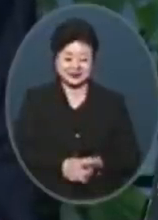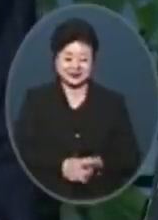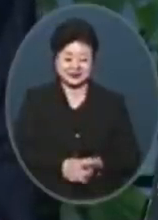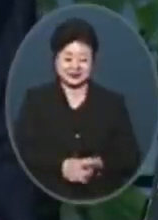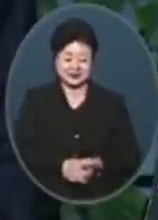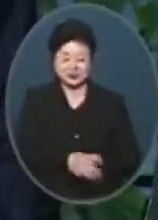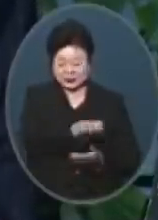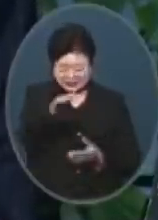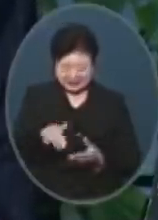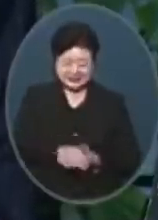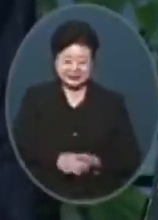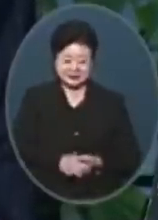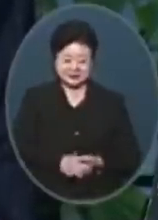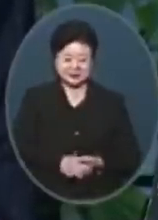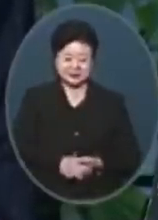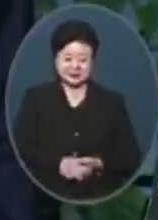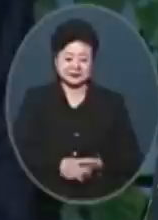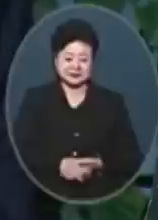우리는